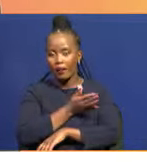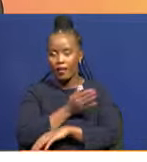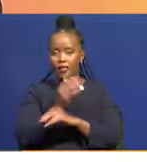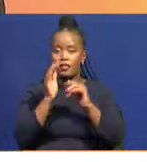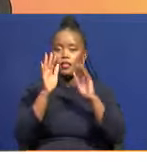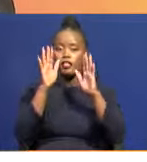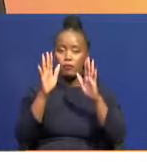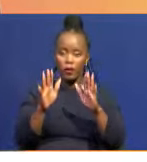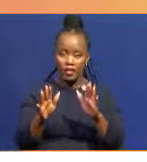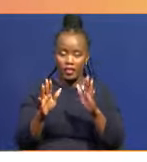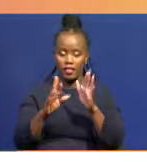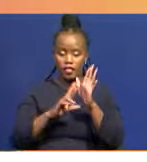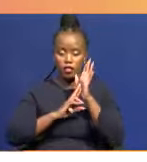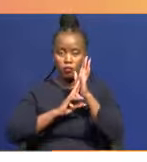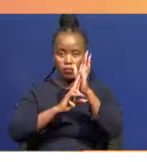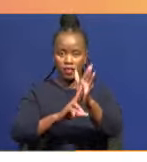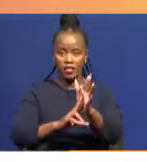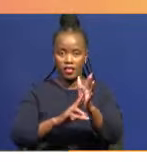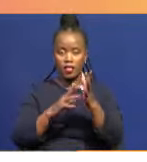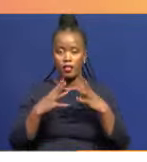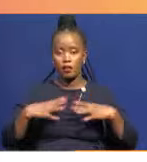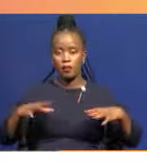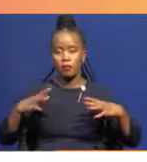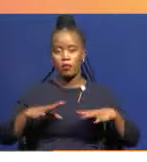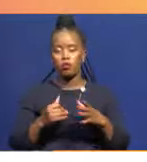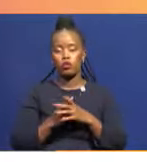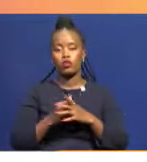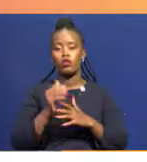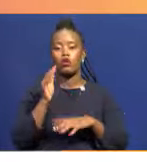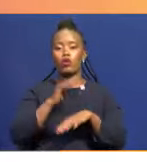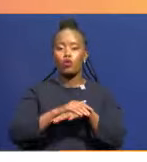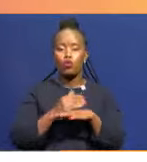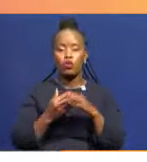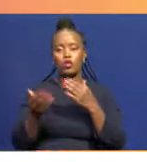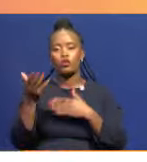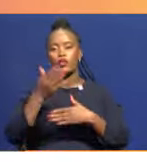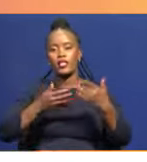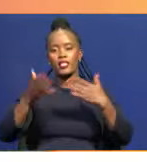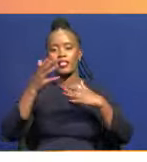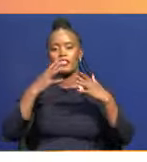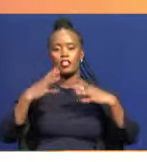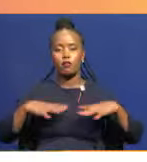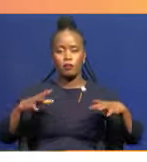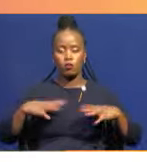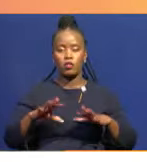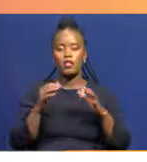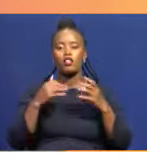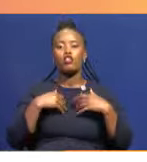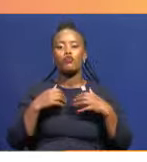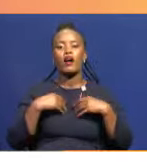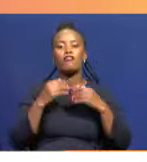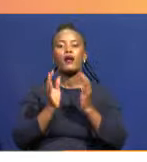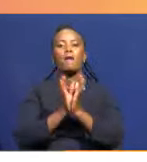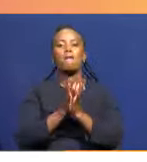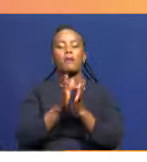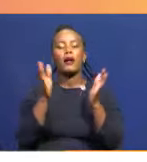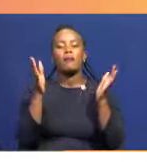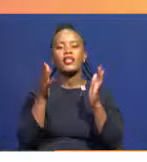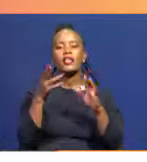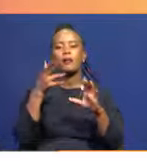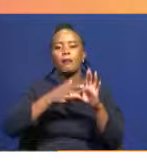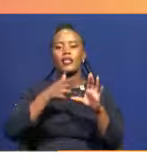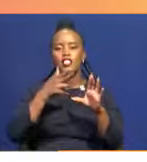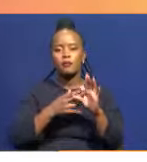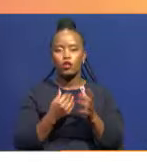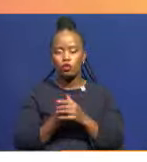on behalf ya wananchi. So ni vizuri wakue wanaengage wananchi. Wanafanya ile inaitwa public participation kwa lugha ya kimombo.